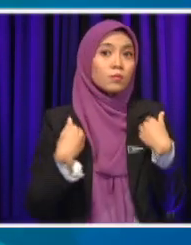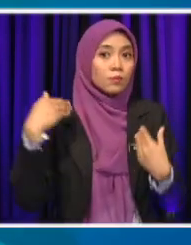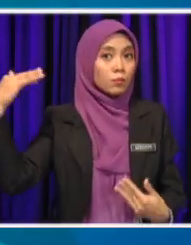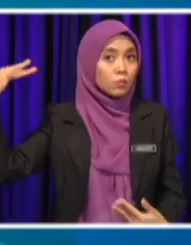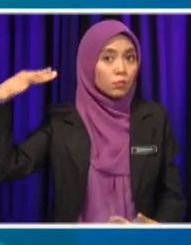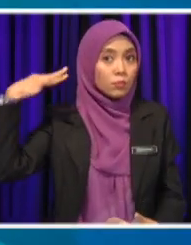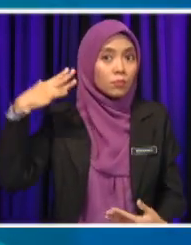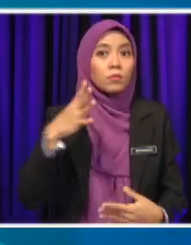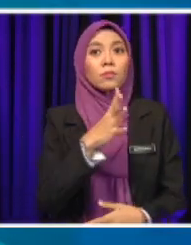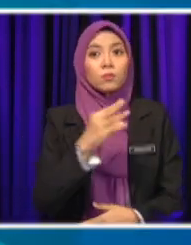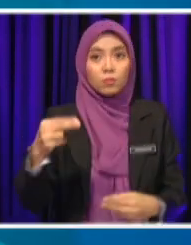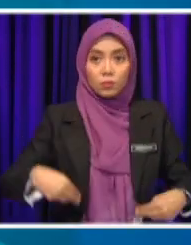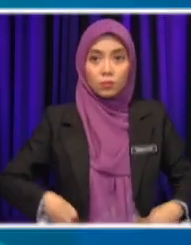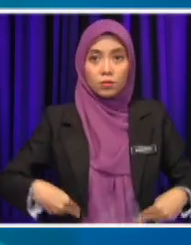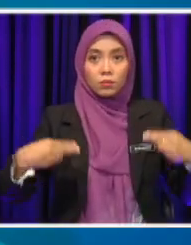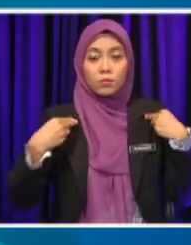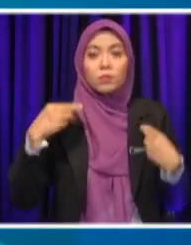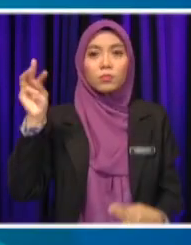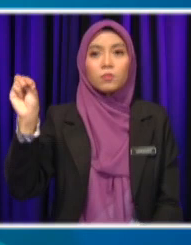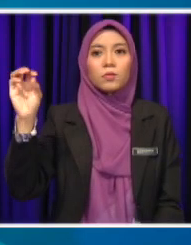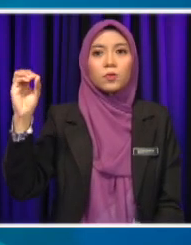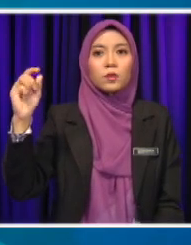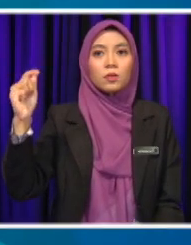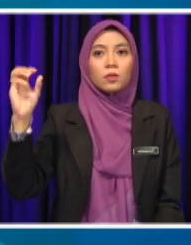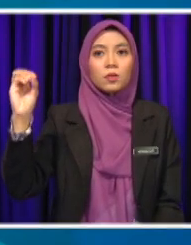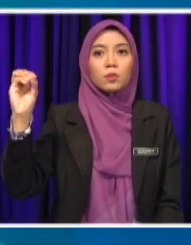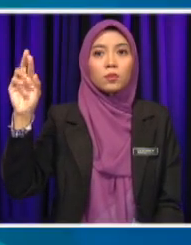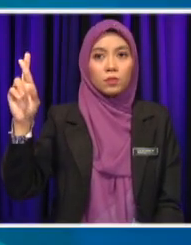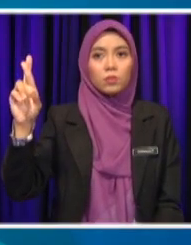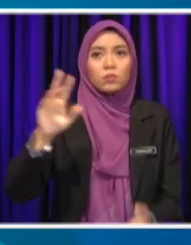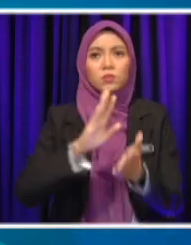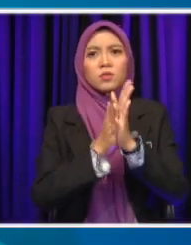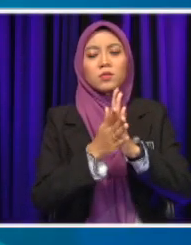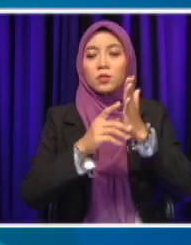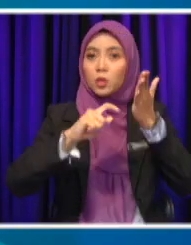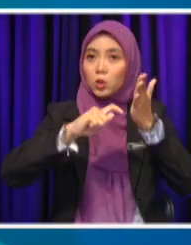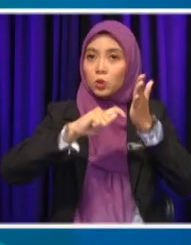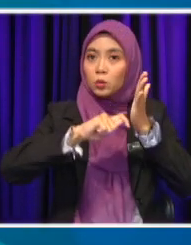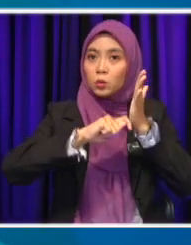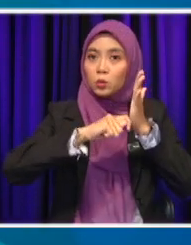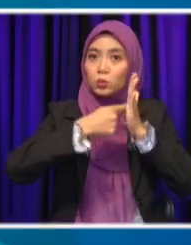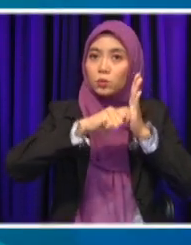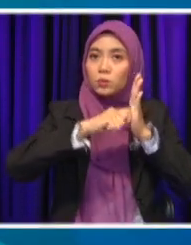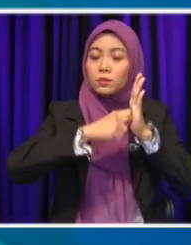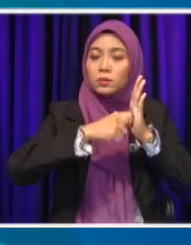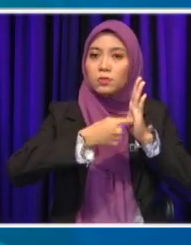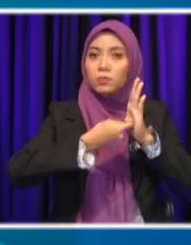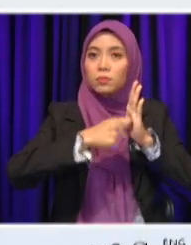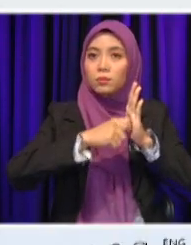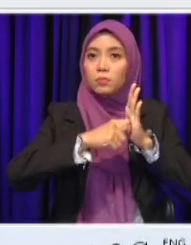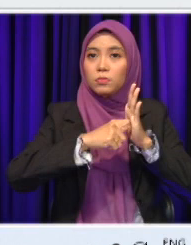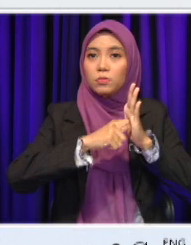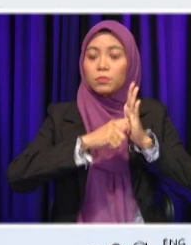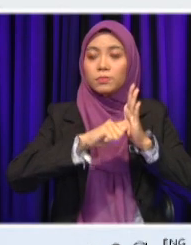akan menghidupkan motor. Okey, jadi untuk analog sensor, jenis sensor ni dia menggunakan sensor analog. Jadi kita akan